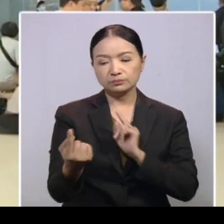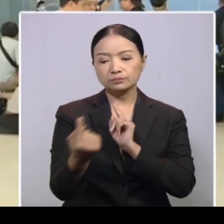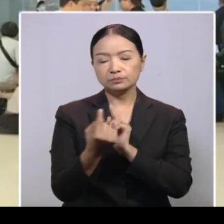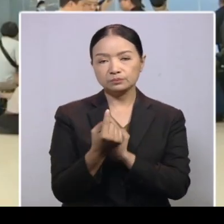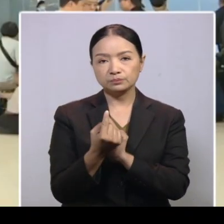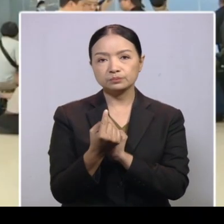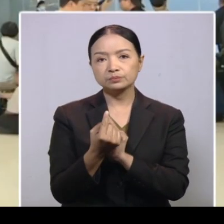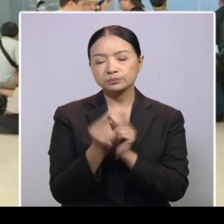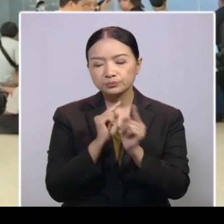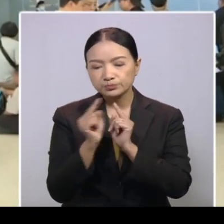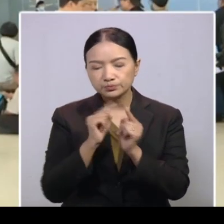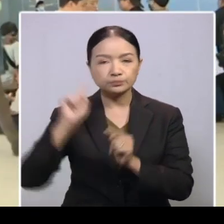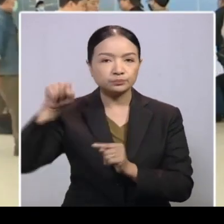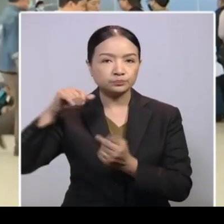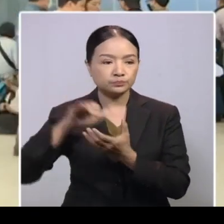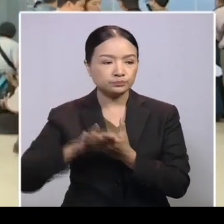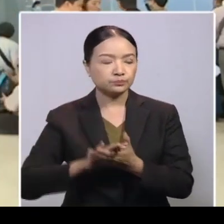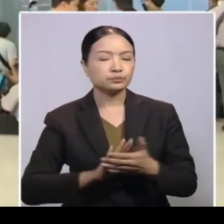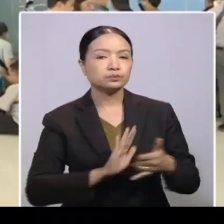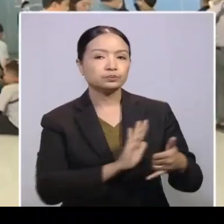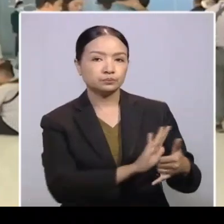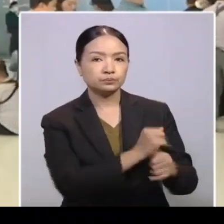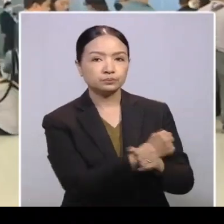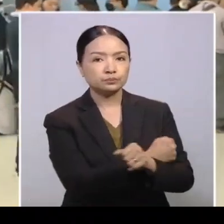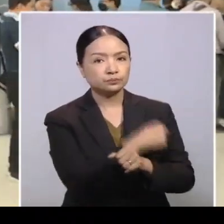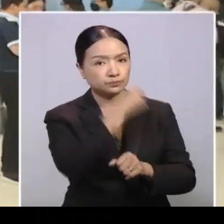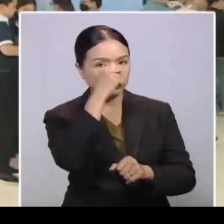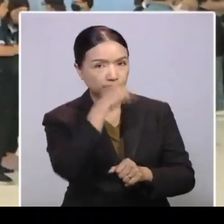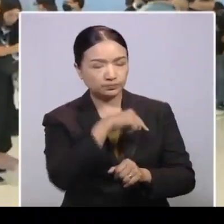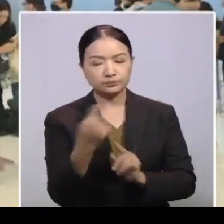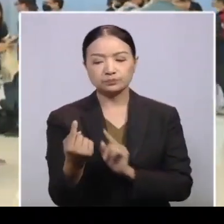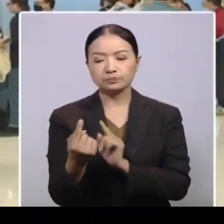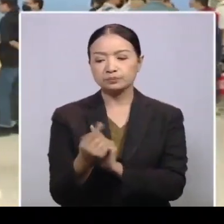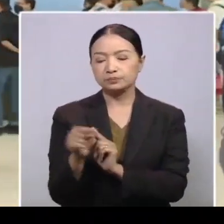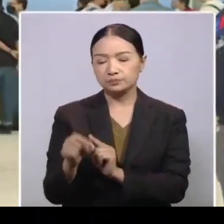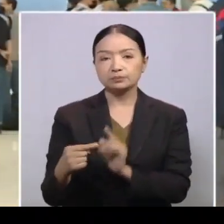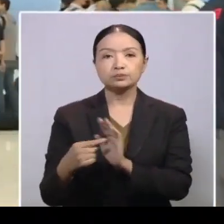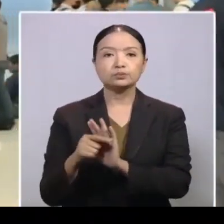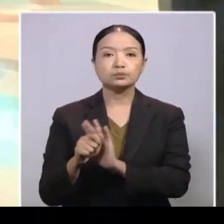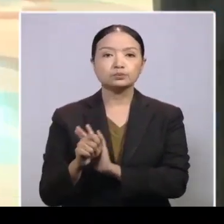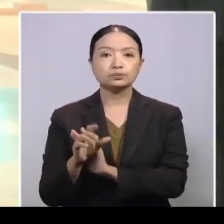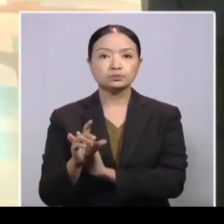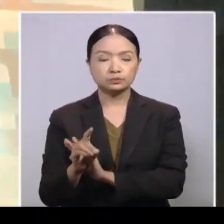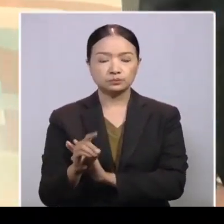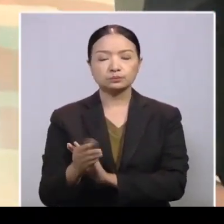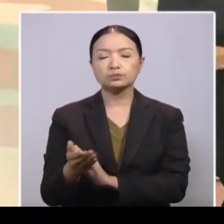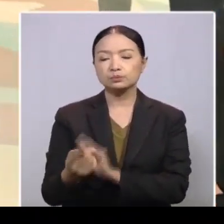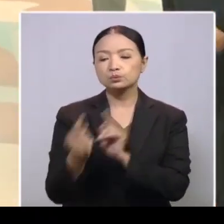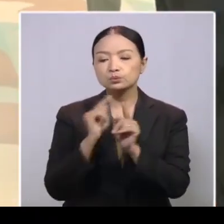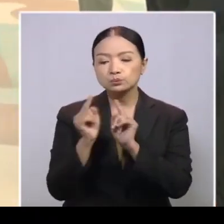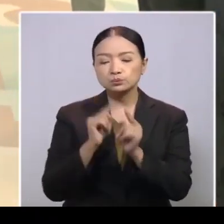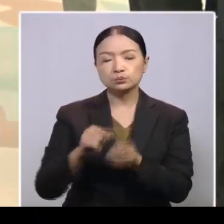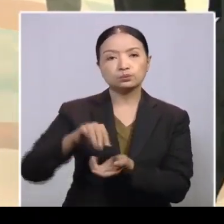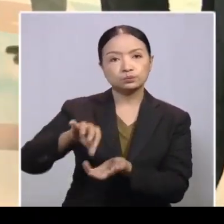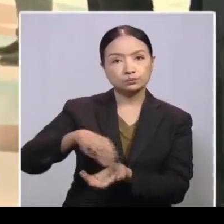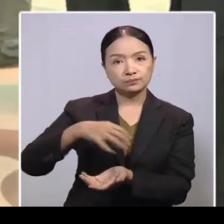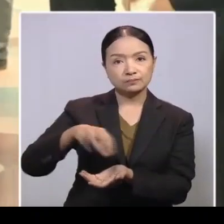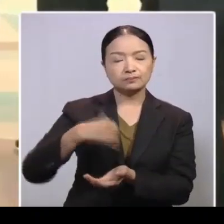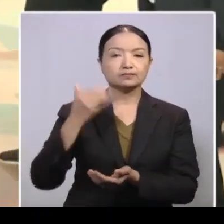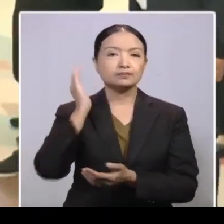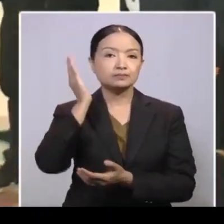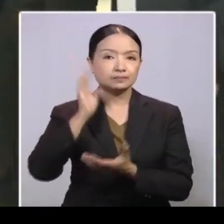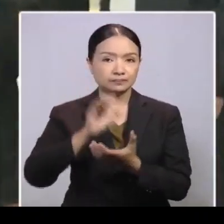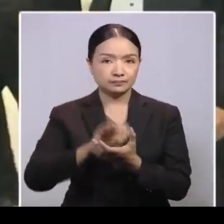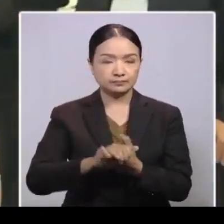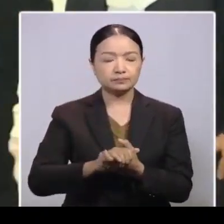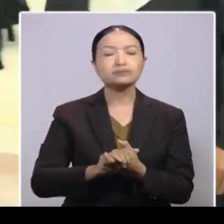าของหนึ่งในแรงงานไทยนะครับชาวอุดรธานีชื่อว่านางปิยพรสังทองนะครับเขาบอกว่าสามีของเขาเนี่ยนะครับไป